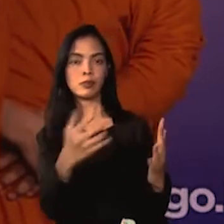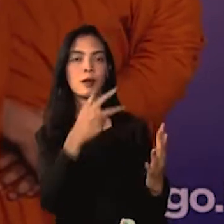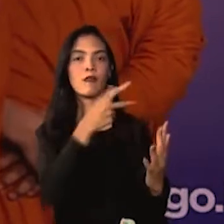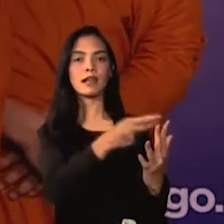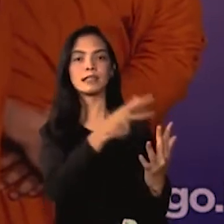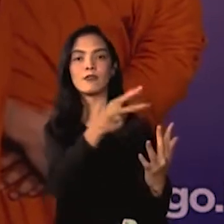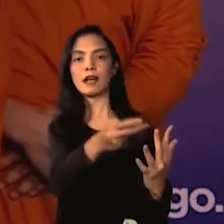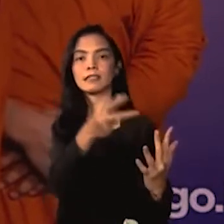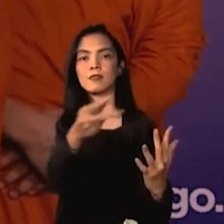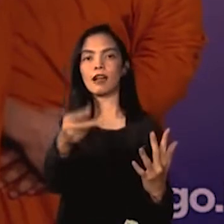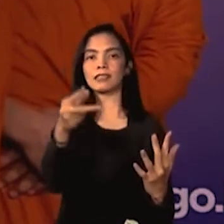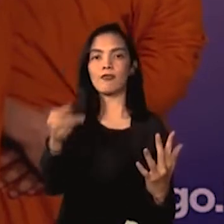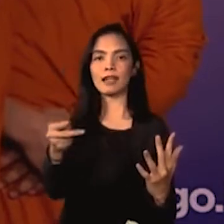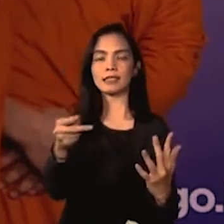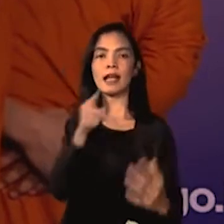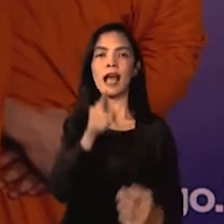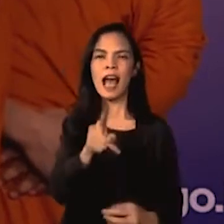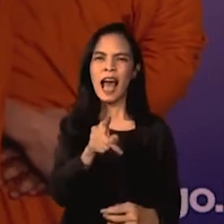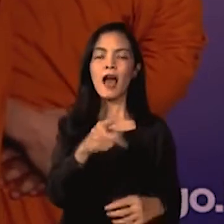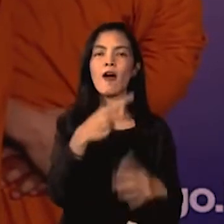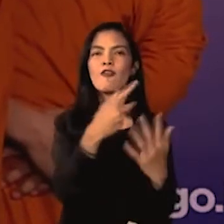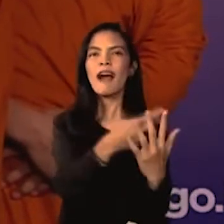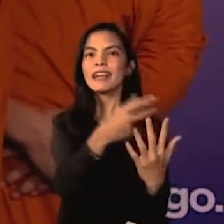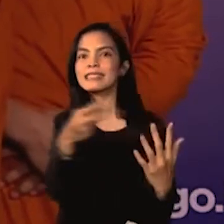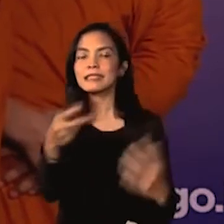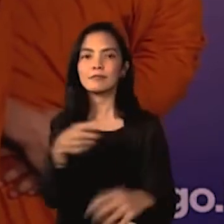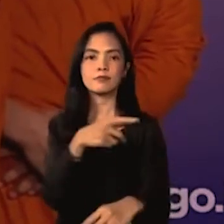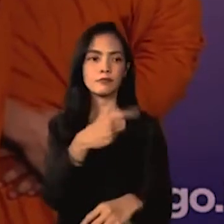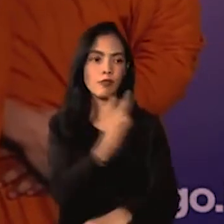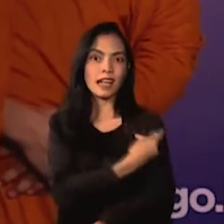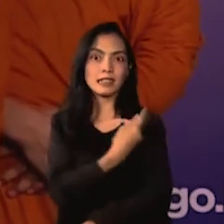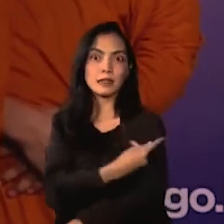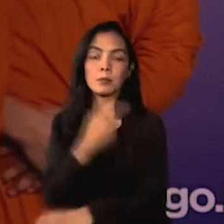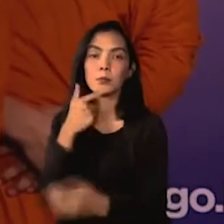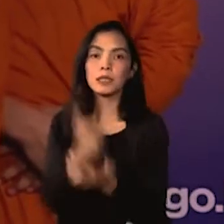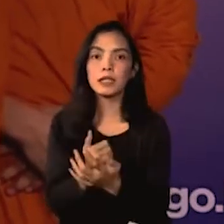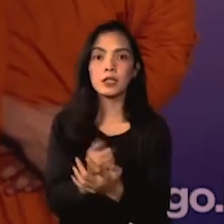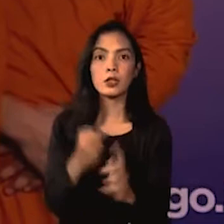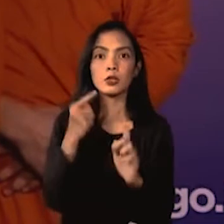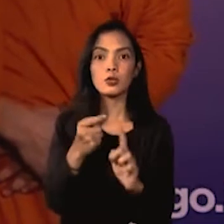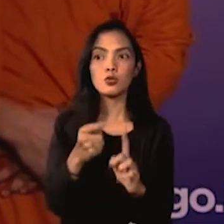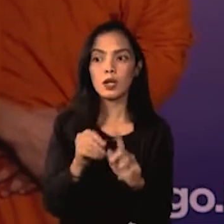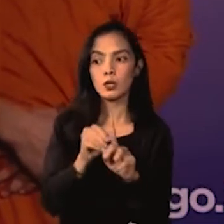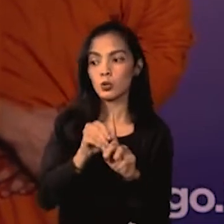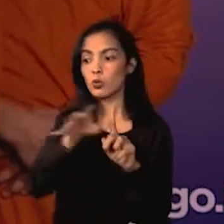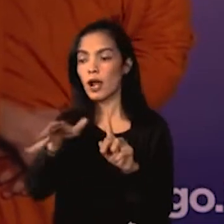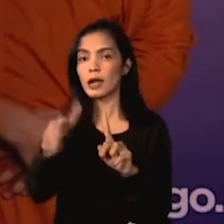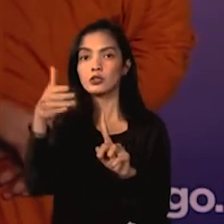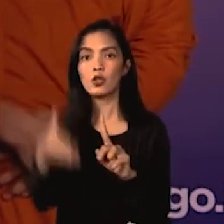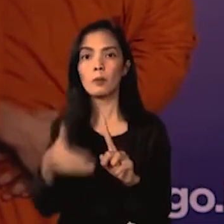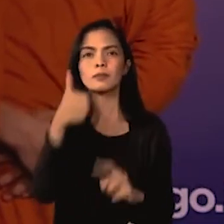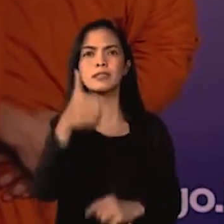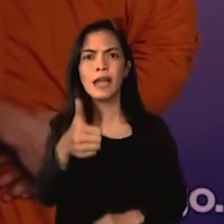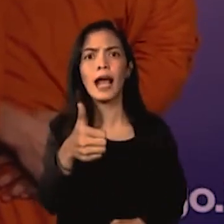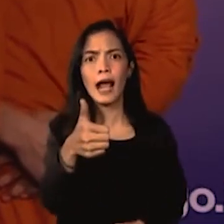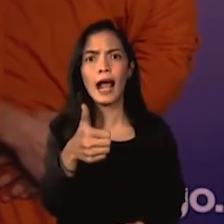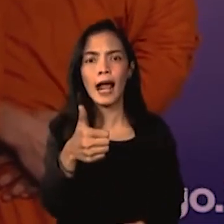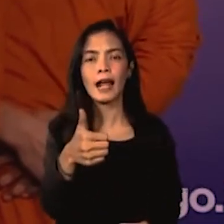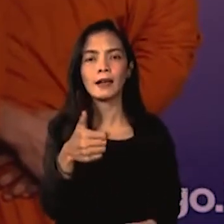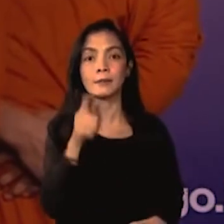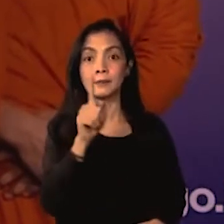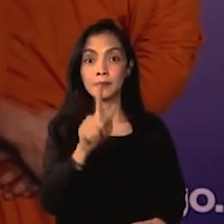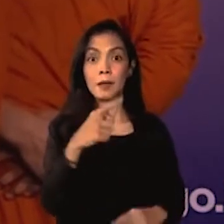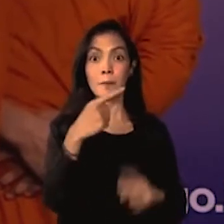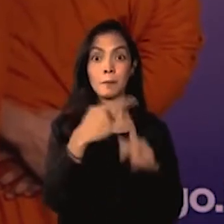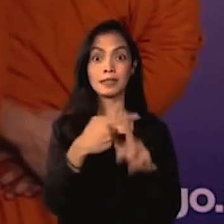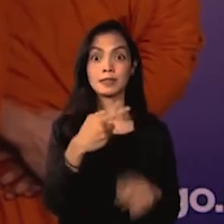vaksinasi ini. Vaksinasi penting dilakukan untuk memutus mata rantai penularan COVID-19